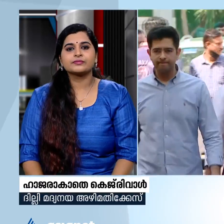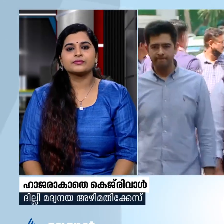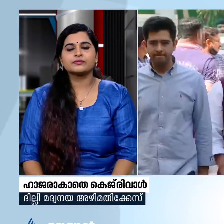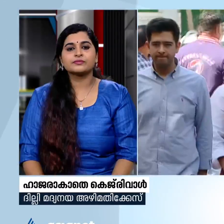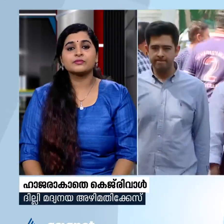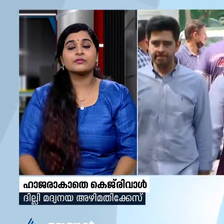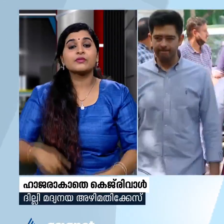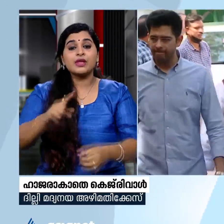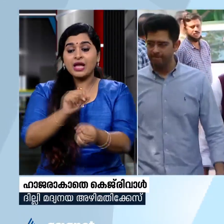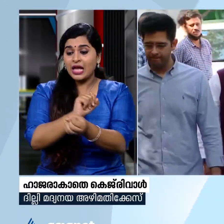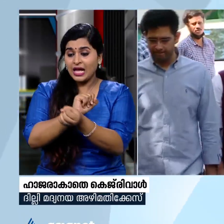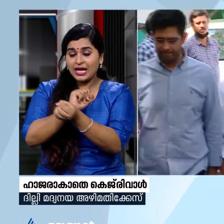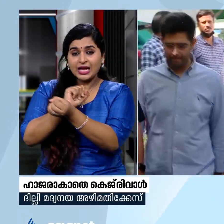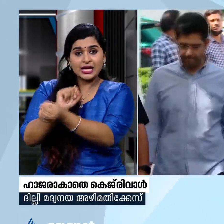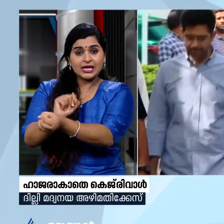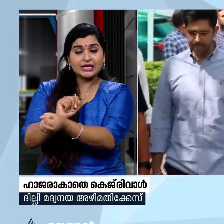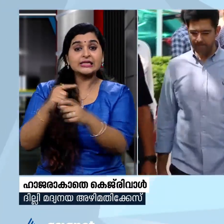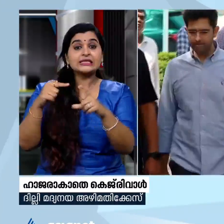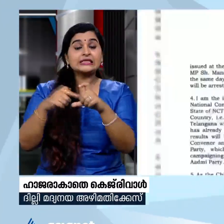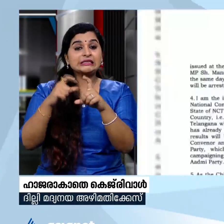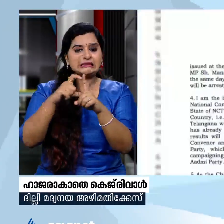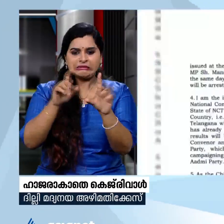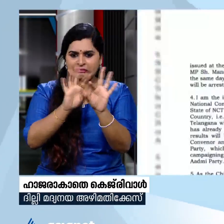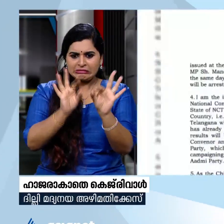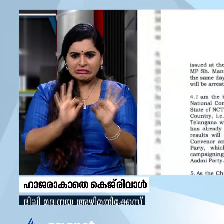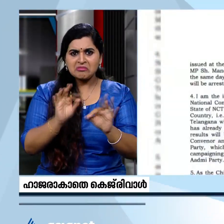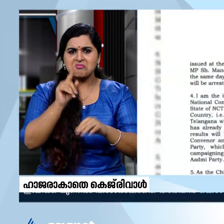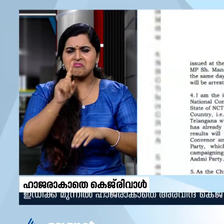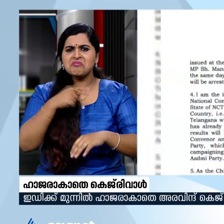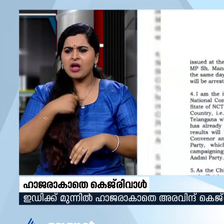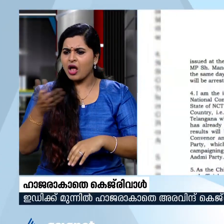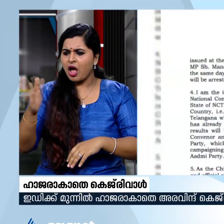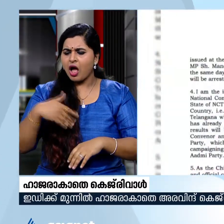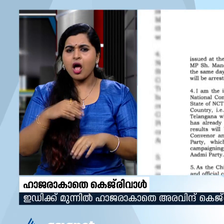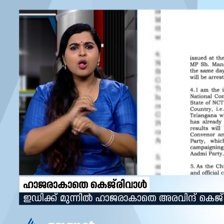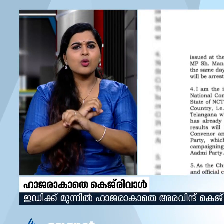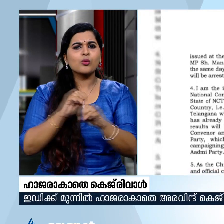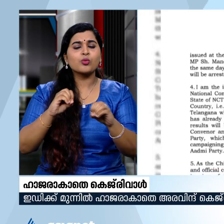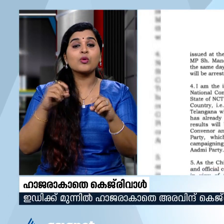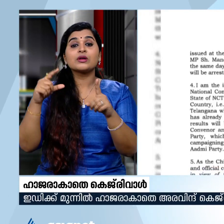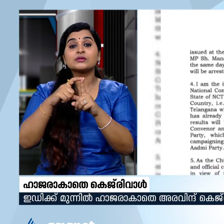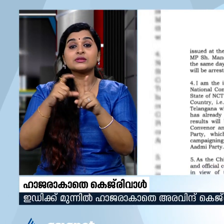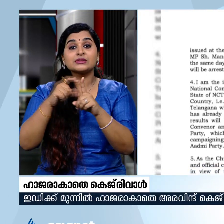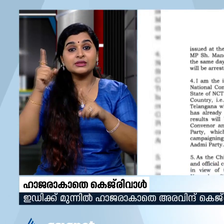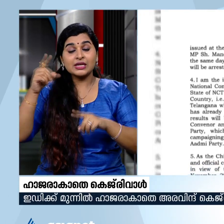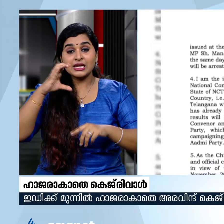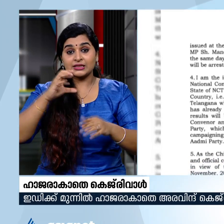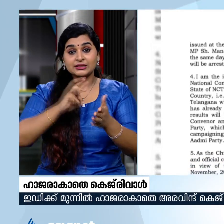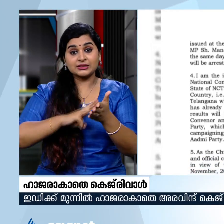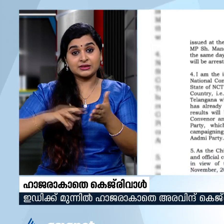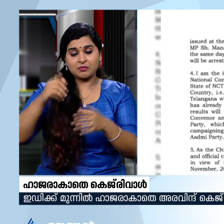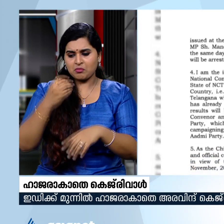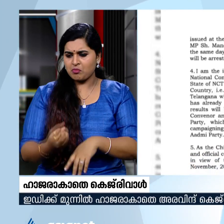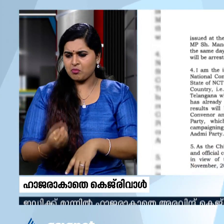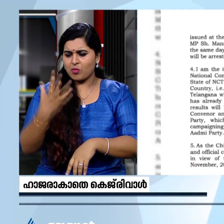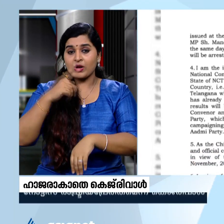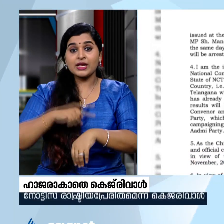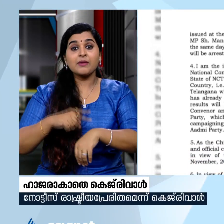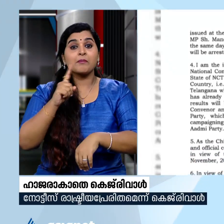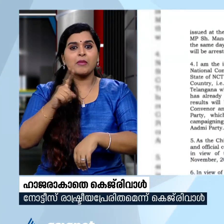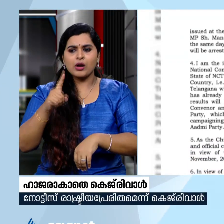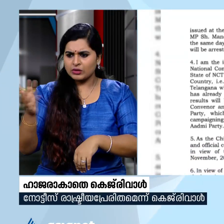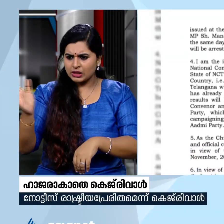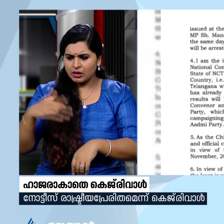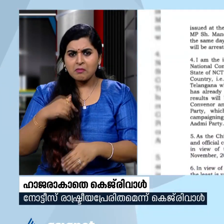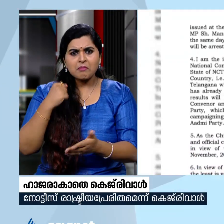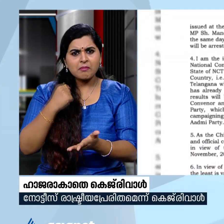അറസ്റ്റ് ചെയ്യാൻ ഇഡി ഒരുങ്ങുന്നുവെന്ന അഭ്യൂഹത്തിനിടെയാണ് ഹാജരാകാനില്ലെന്ന് കാട്ടി കെജ്രിവാളിന്റെ കത്ത്. രാവിലെ 11 മണിക്ക് ചോദ്യം ചെയ്യലിന് ഹാജരാകാൻ